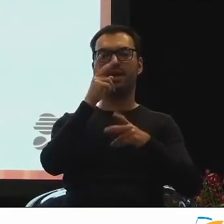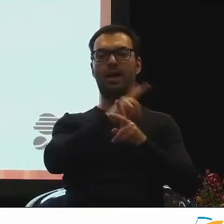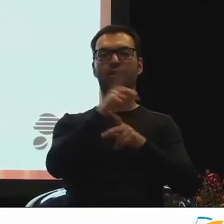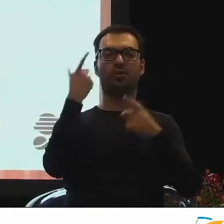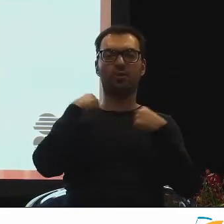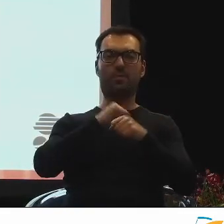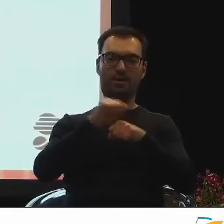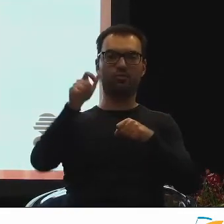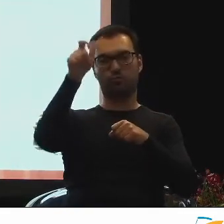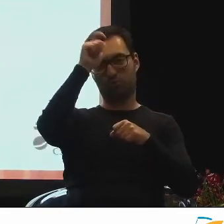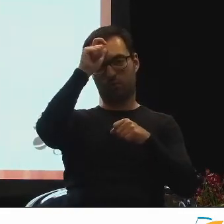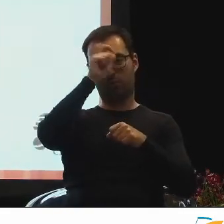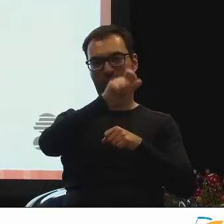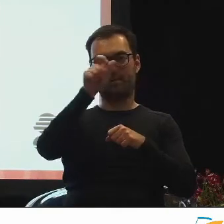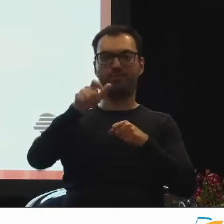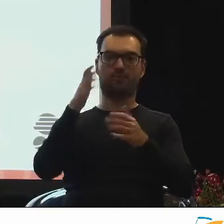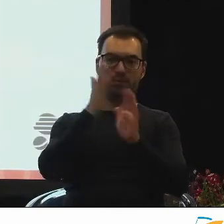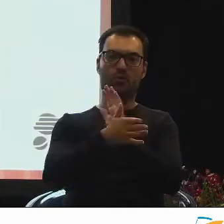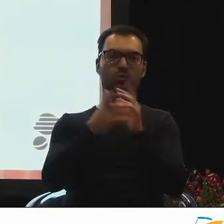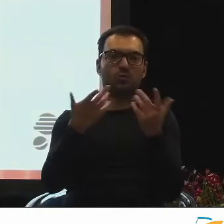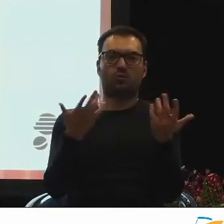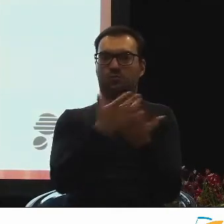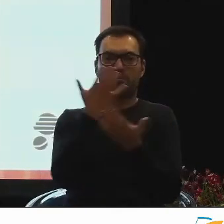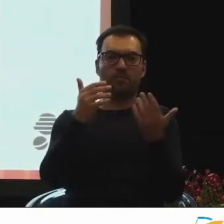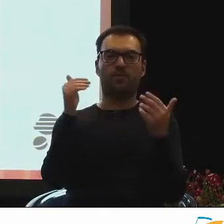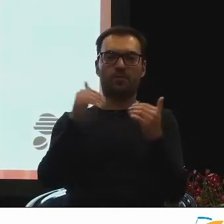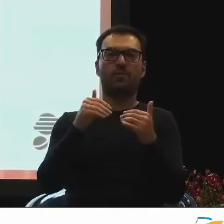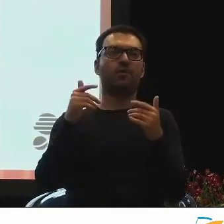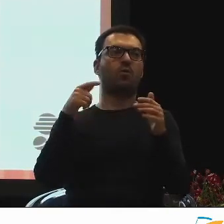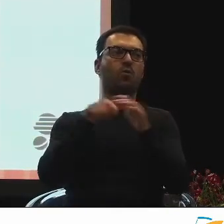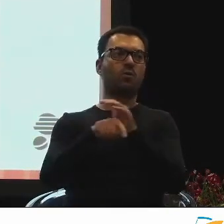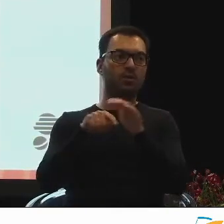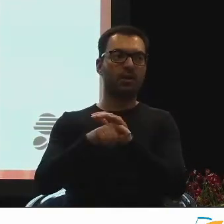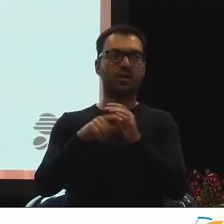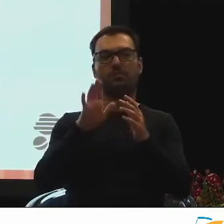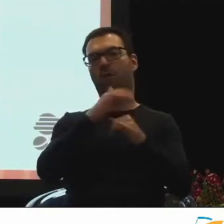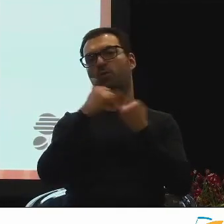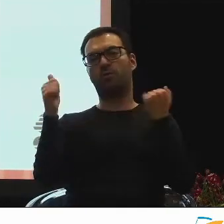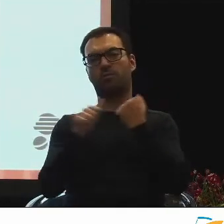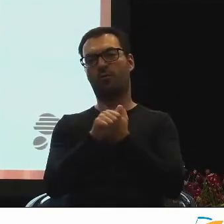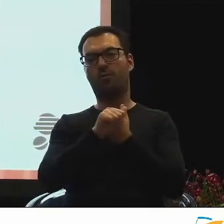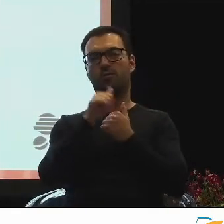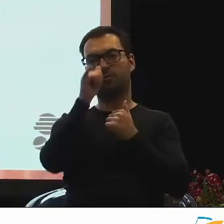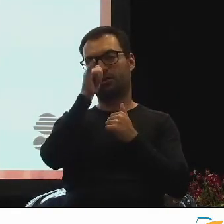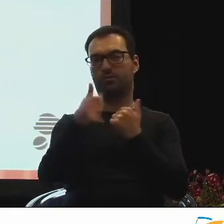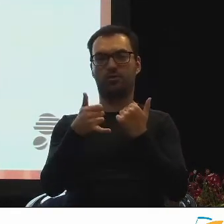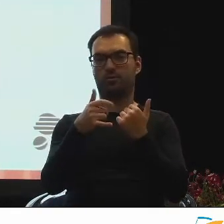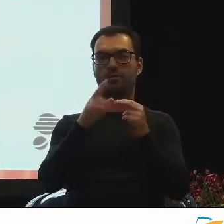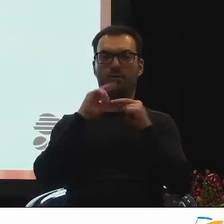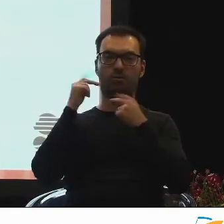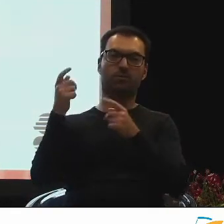widzieć człowieka, który po prostu też może uciekać albo z różnych powodów nie może